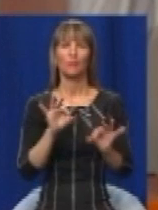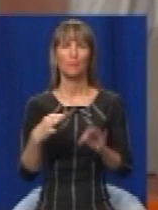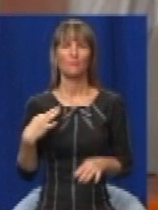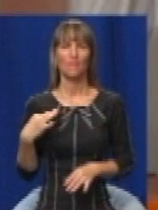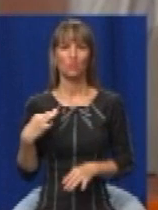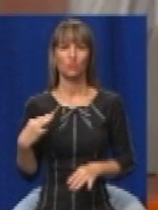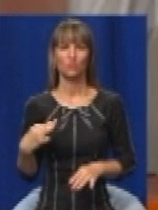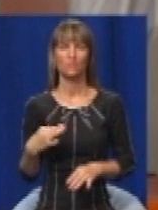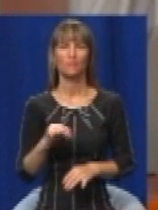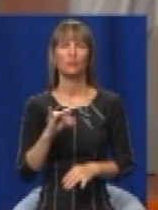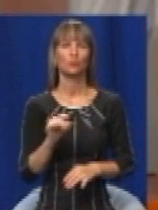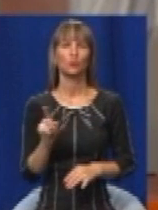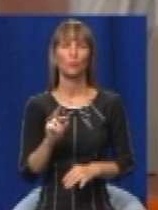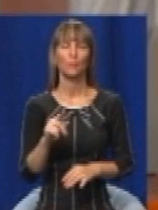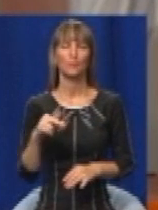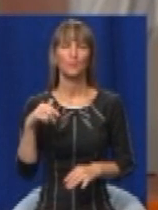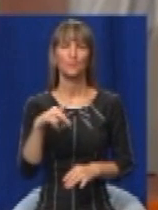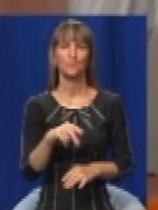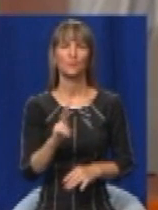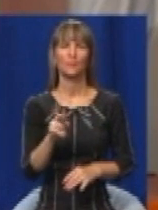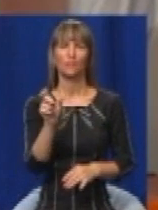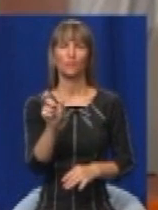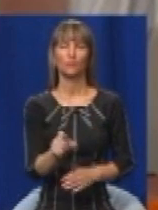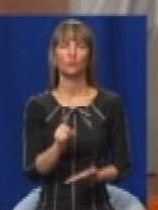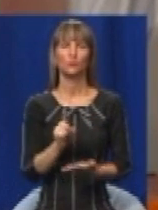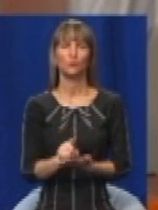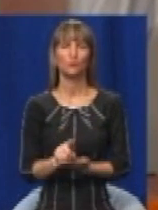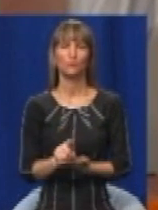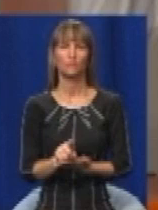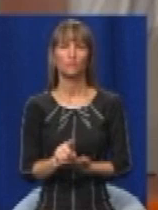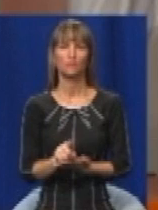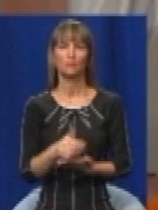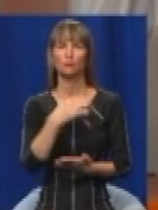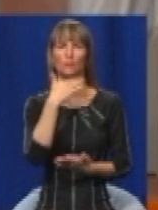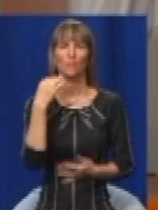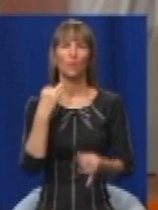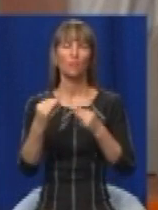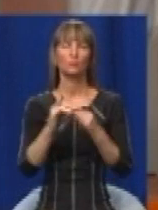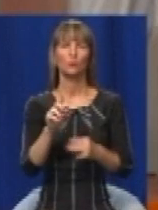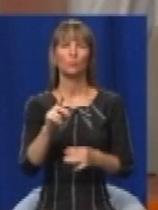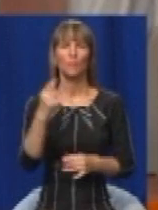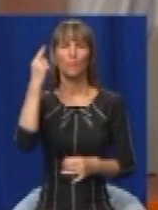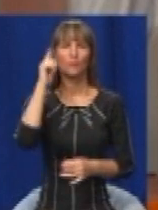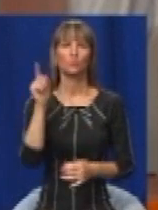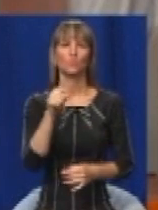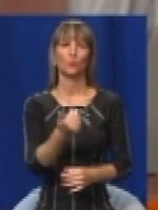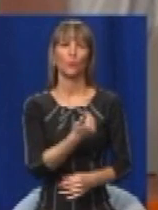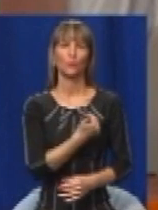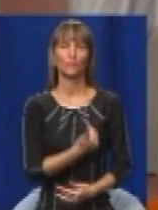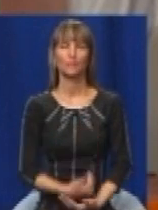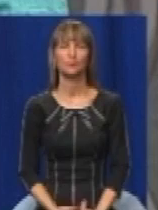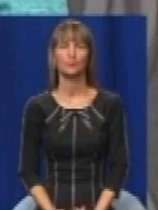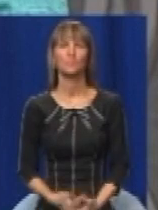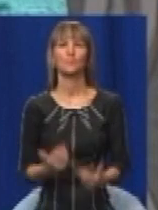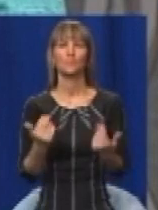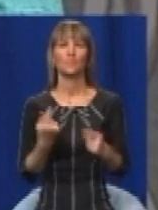речі, і щоб підійти до чоловіка, ти повинен там багато з ним спілкуватися, щоб зрозуміти, що він хоче. Так,